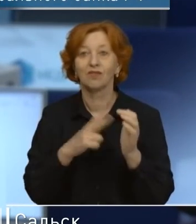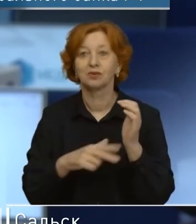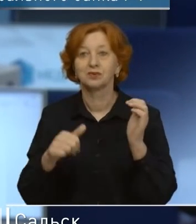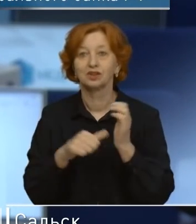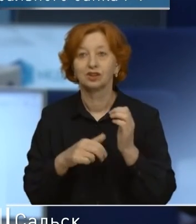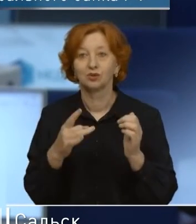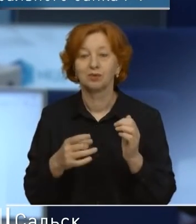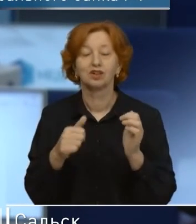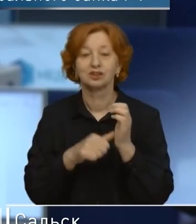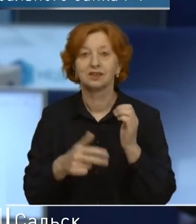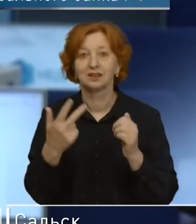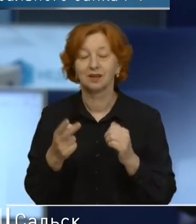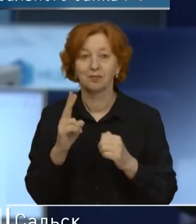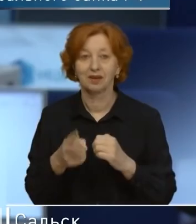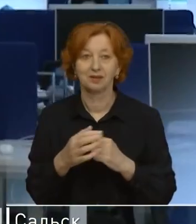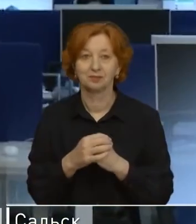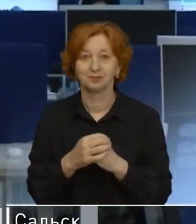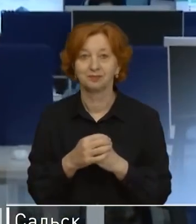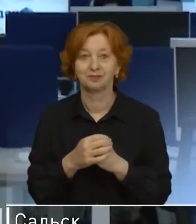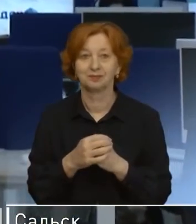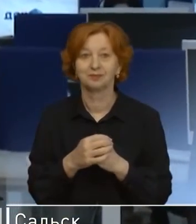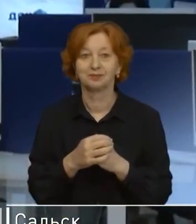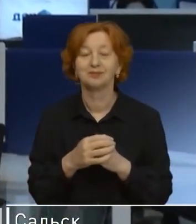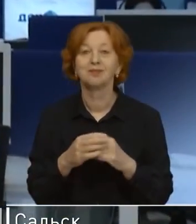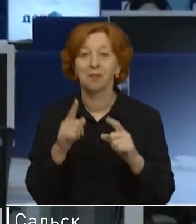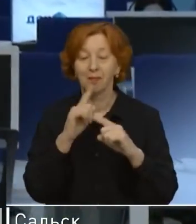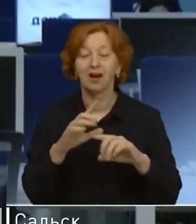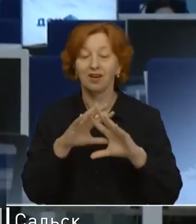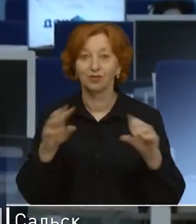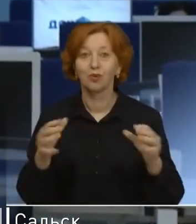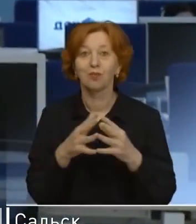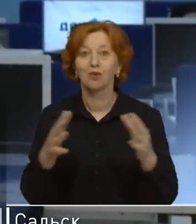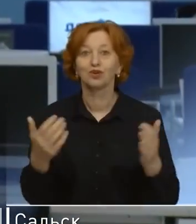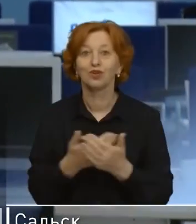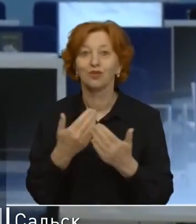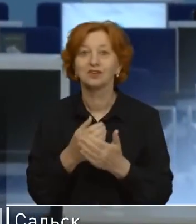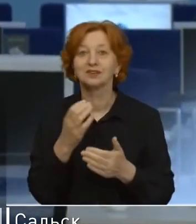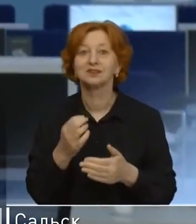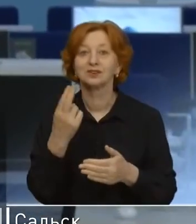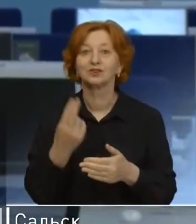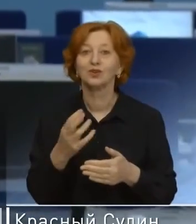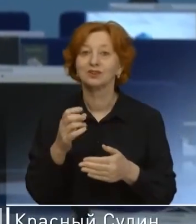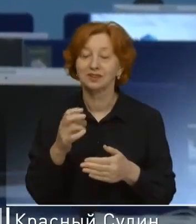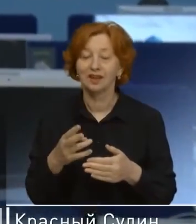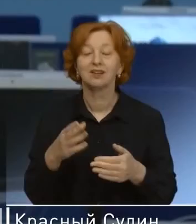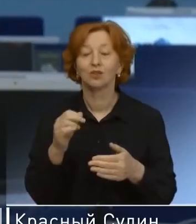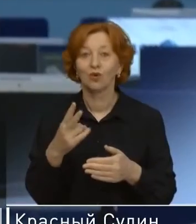евро 86 рублей 63 копейки. На этом пока все. Еще больше новостей в наших социальных